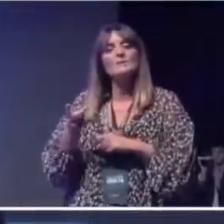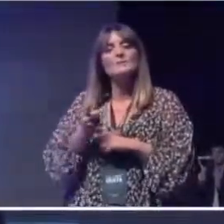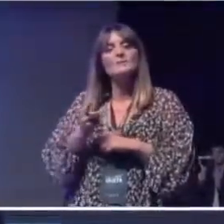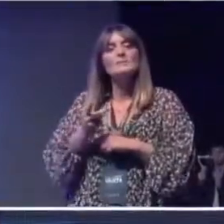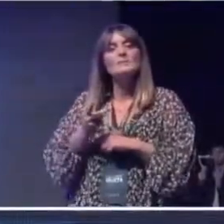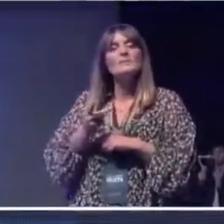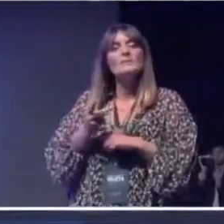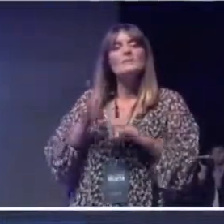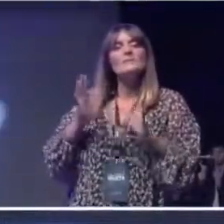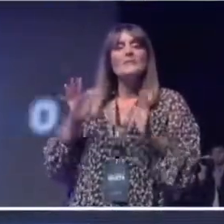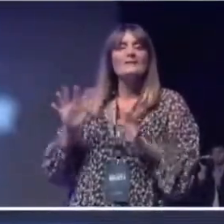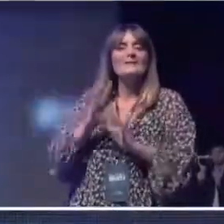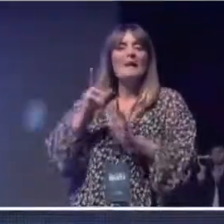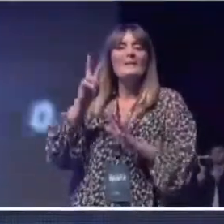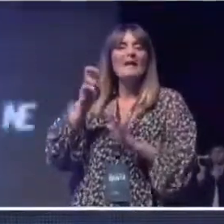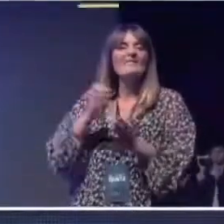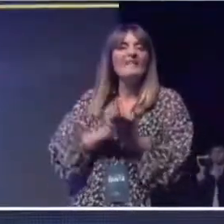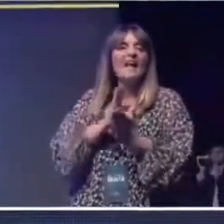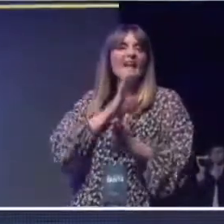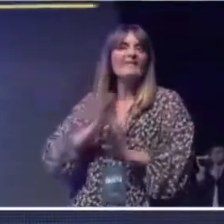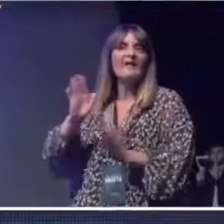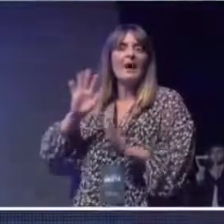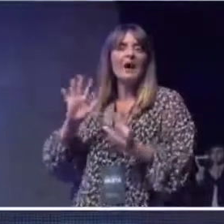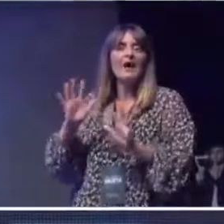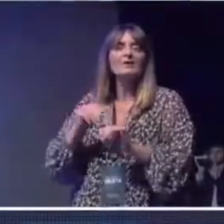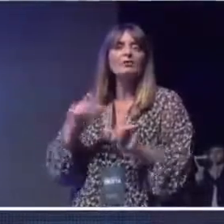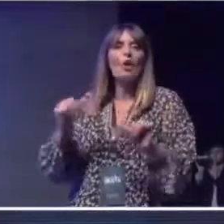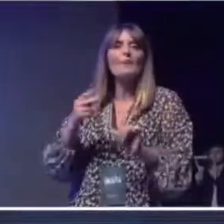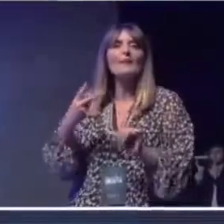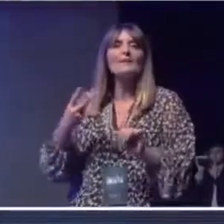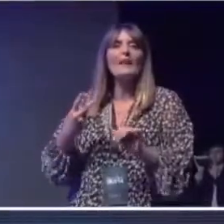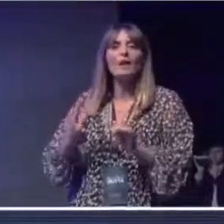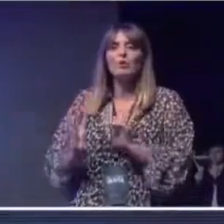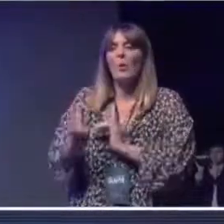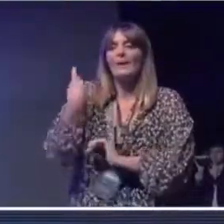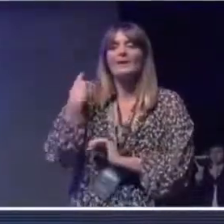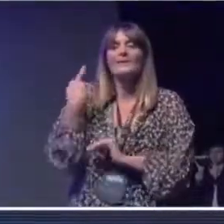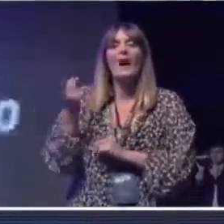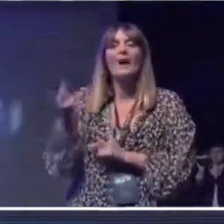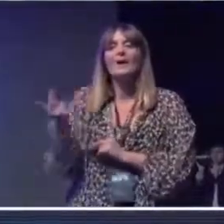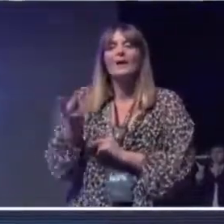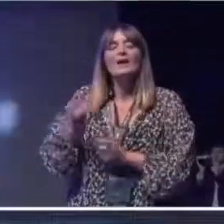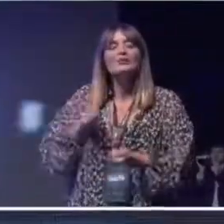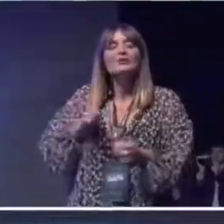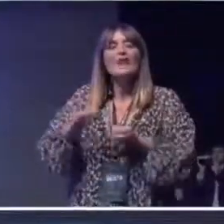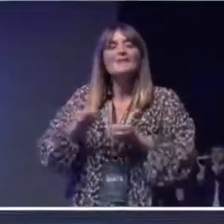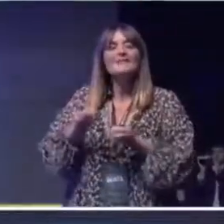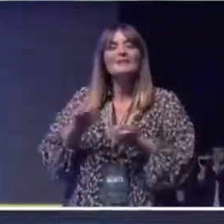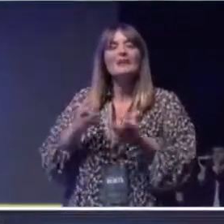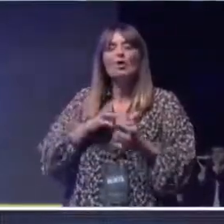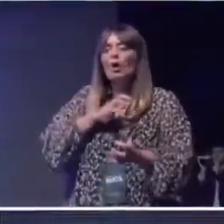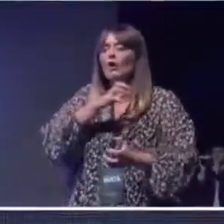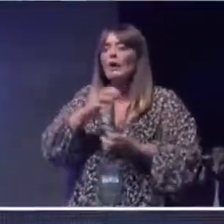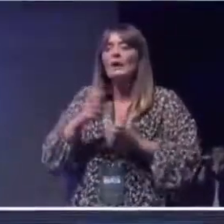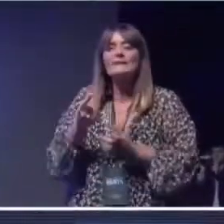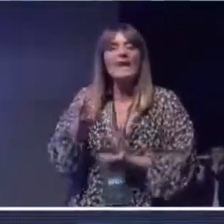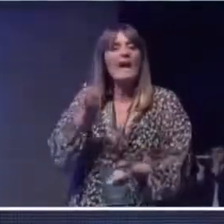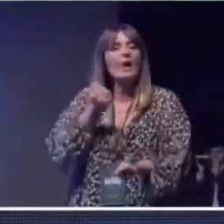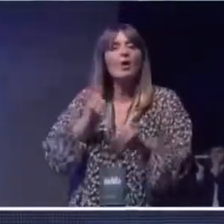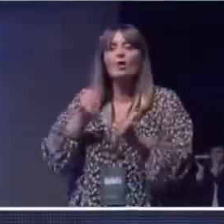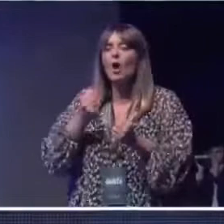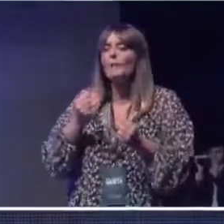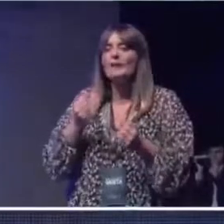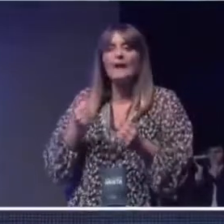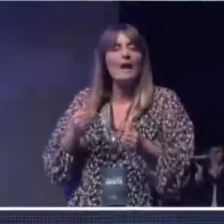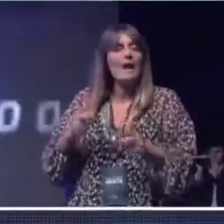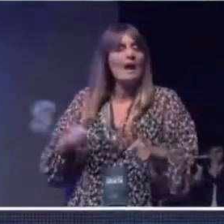20 anni fa, ma soltanto 2 anni fa, hanno gestito una crisi economica la più grande